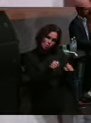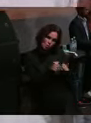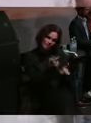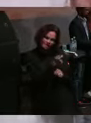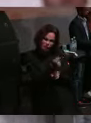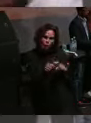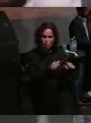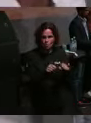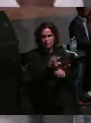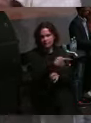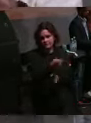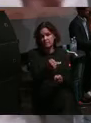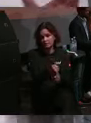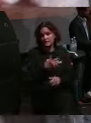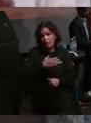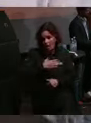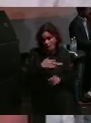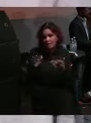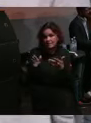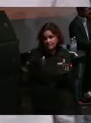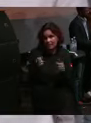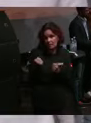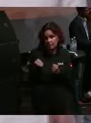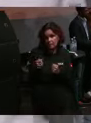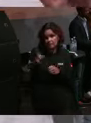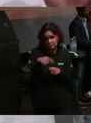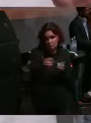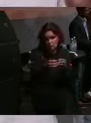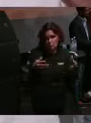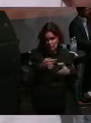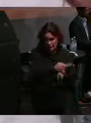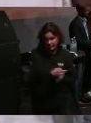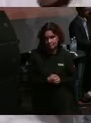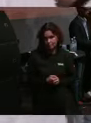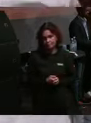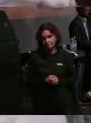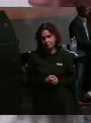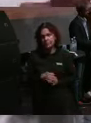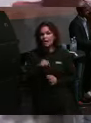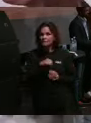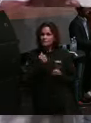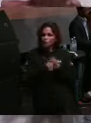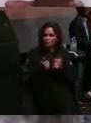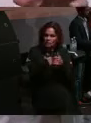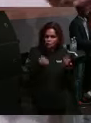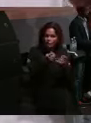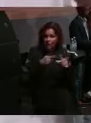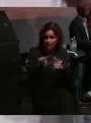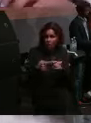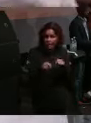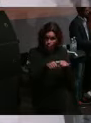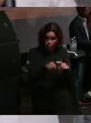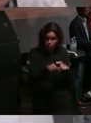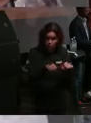som faktisk har vindkraftutbygging nå i pipeline. Og det har de fått det med et stort flertall i kommunestyret, men